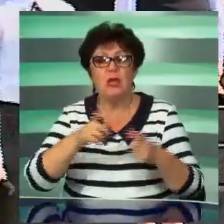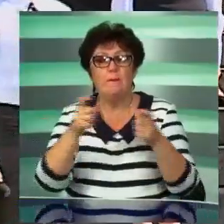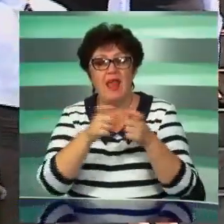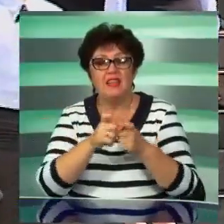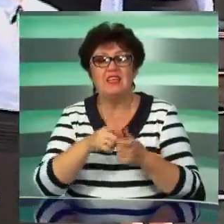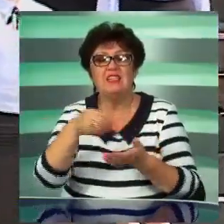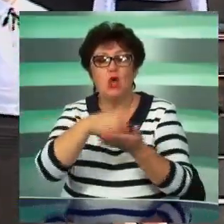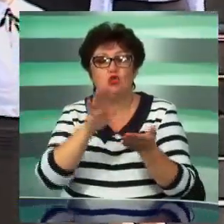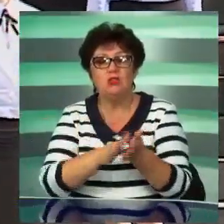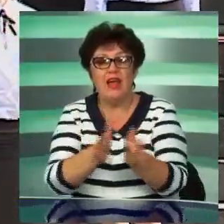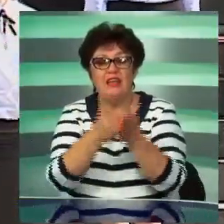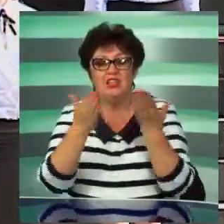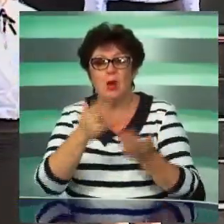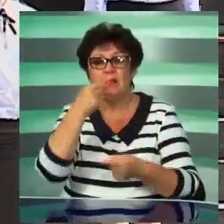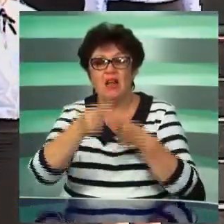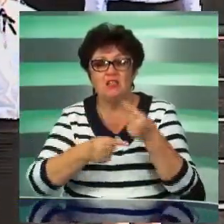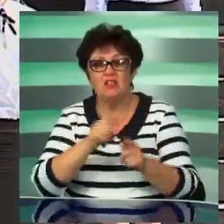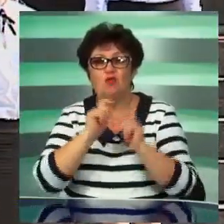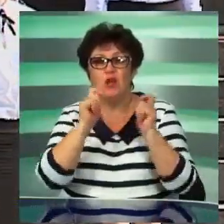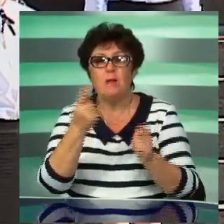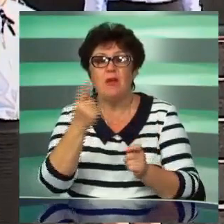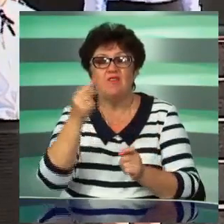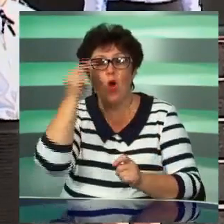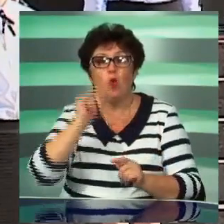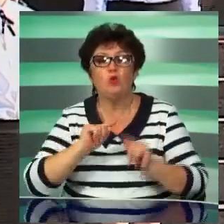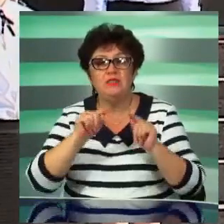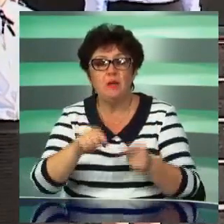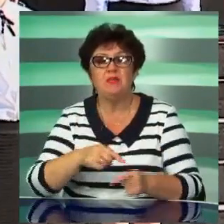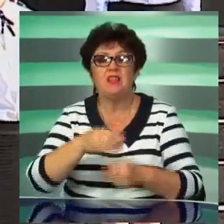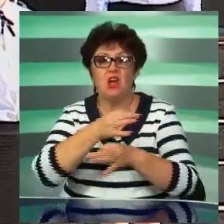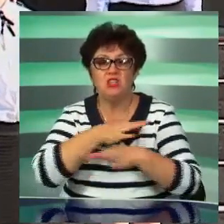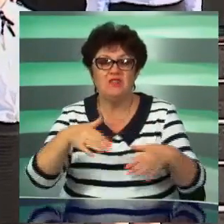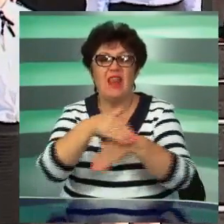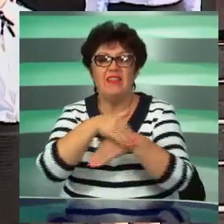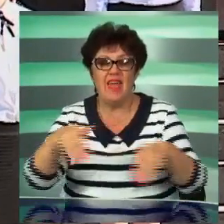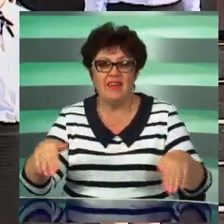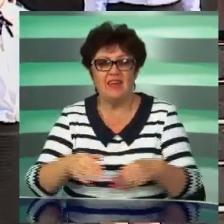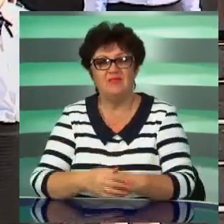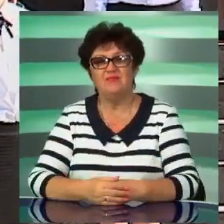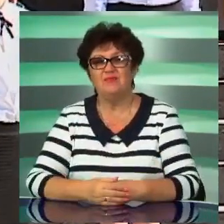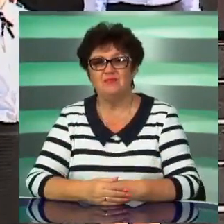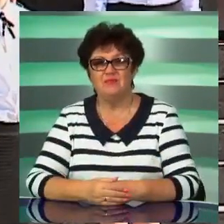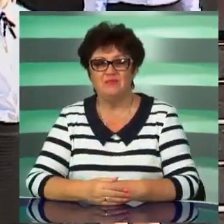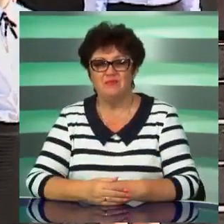и зачетная книжка. По традиции вручаются первокурсникам на торжественной линейке.